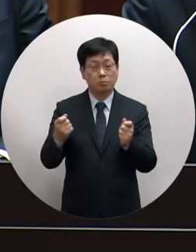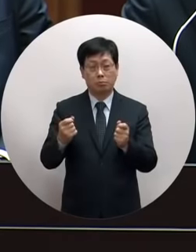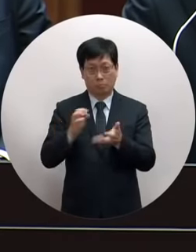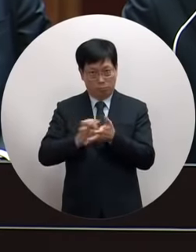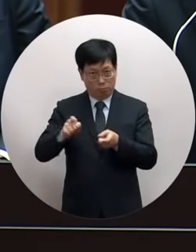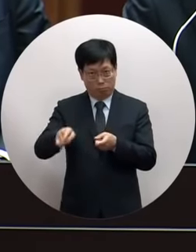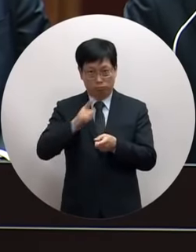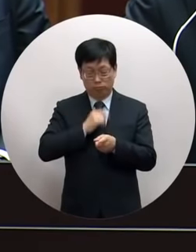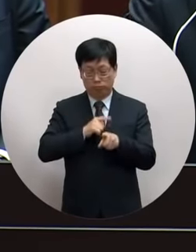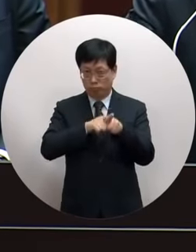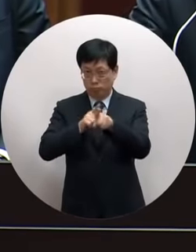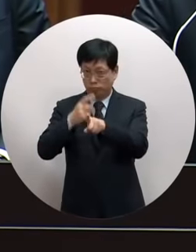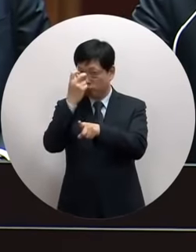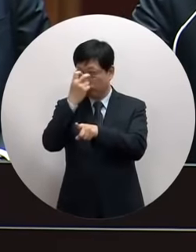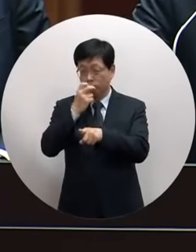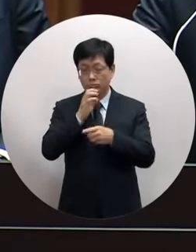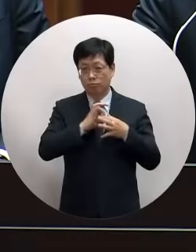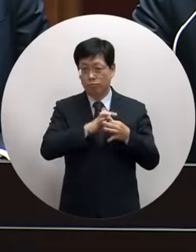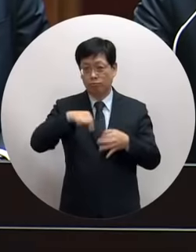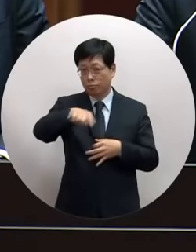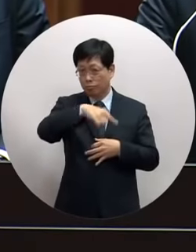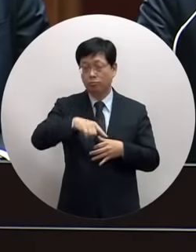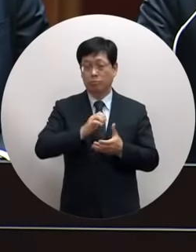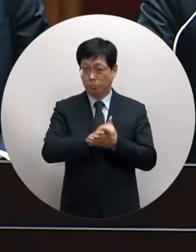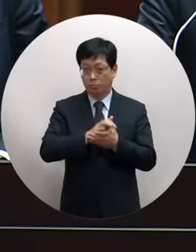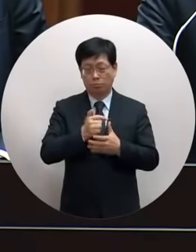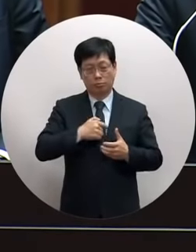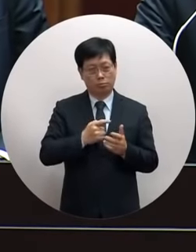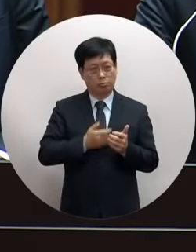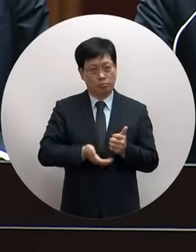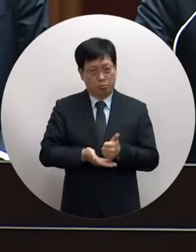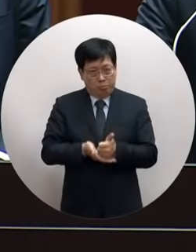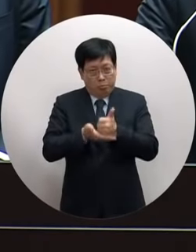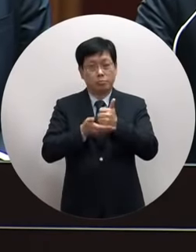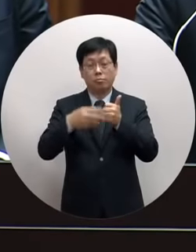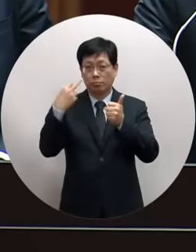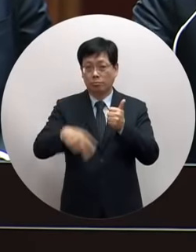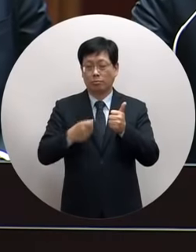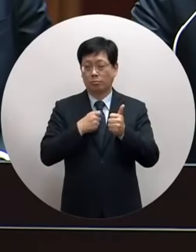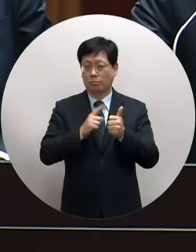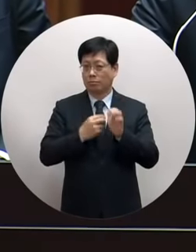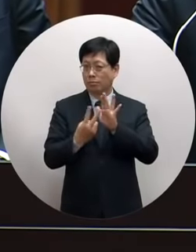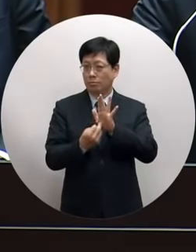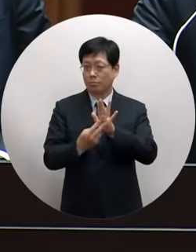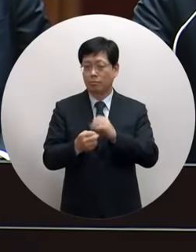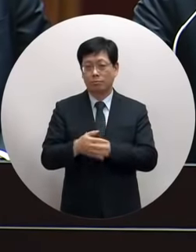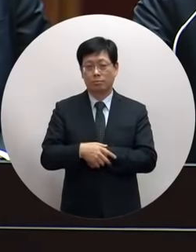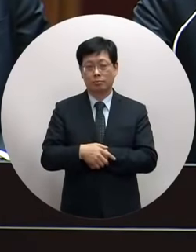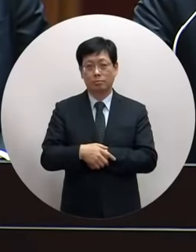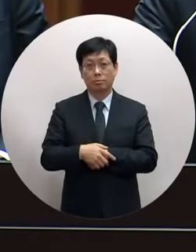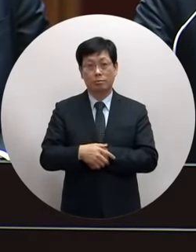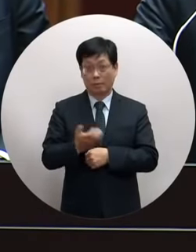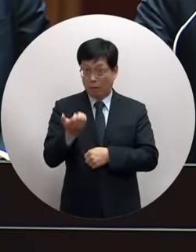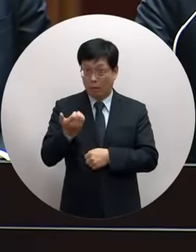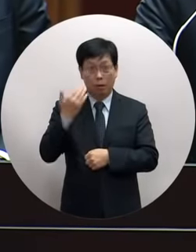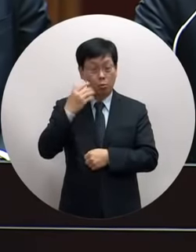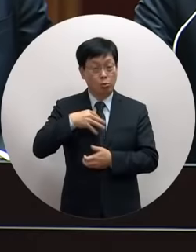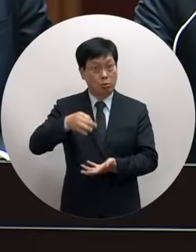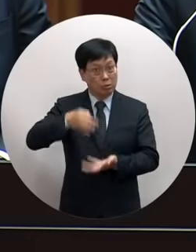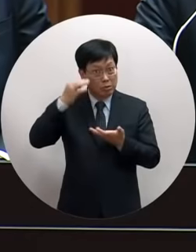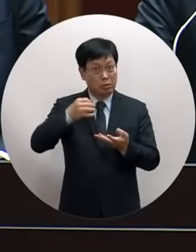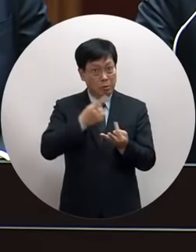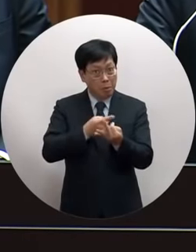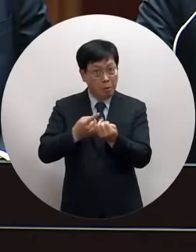样的态度关心这样的朋友，我非常的感佩。那我要特别说明，我前述如果讲的那